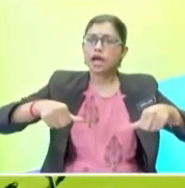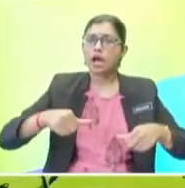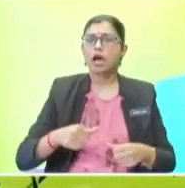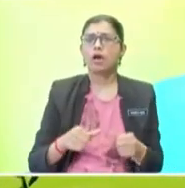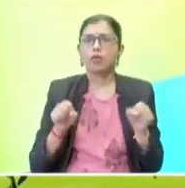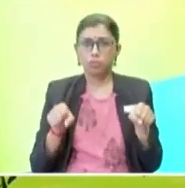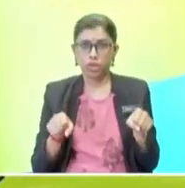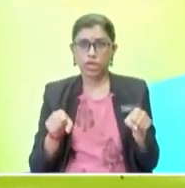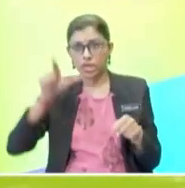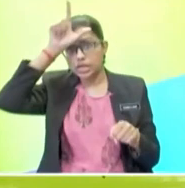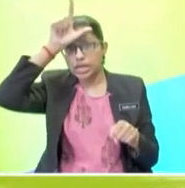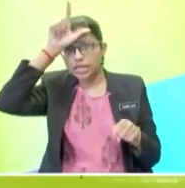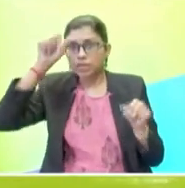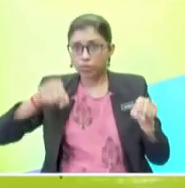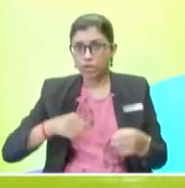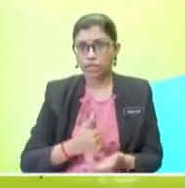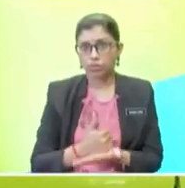Ya, saya cikgu.